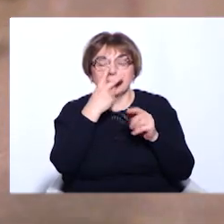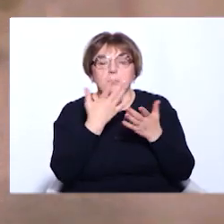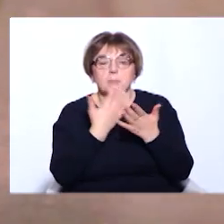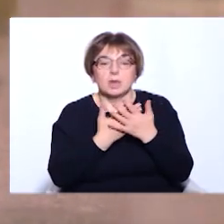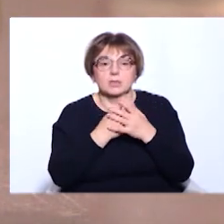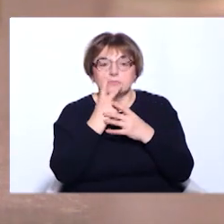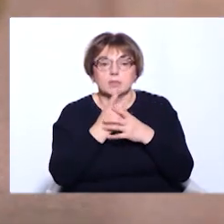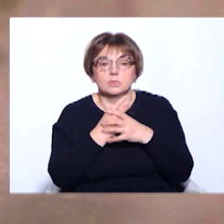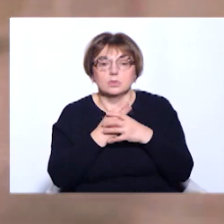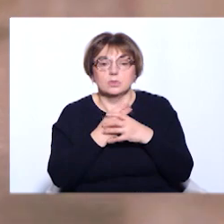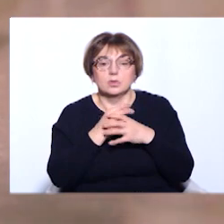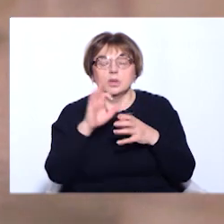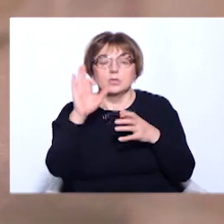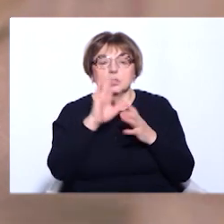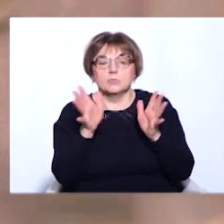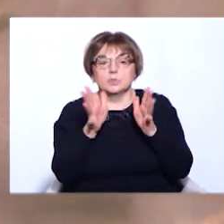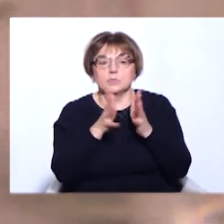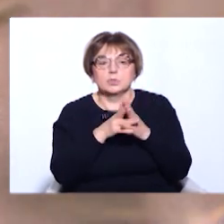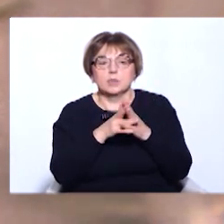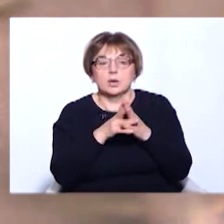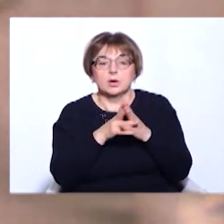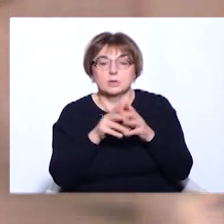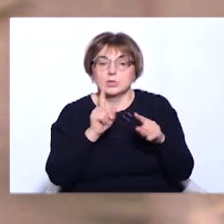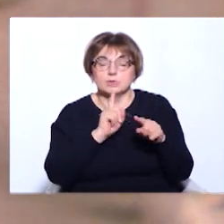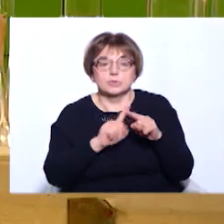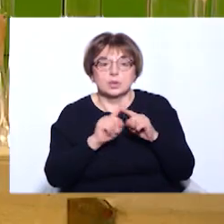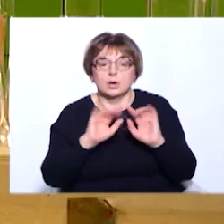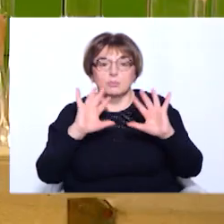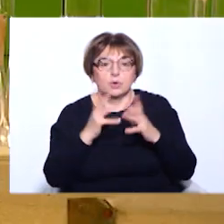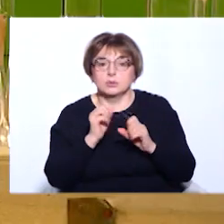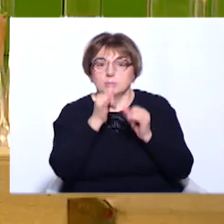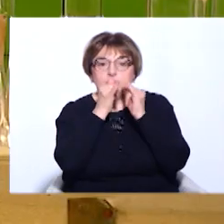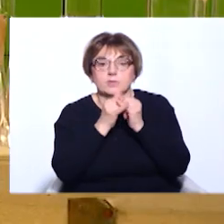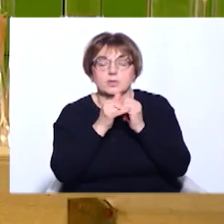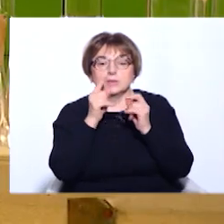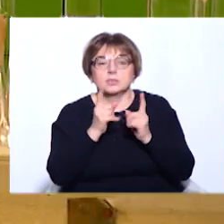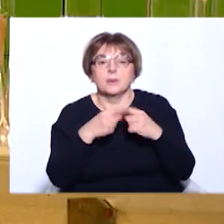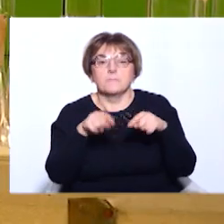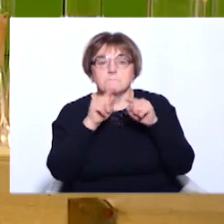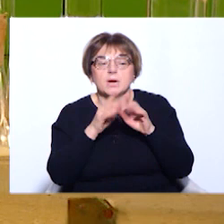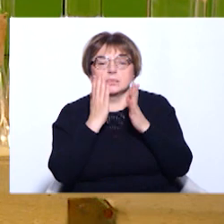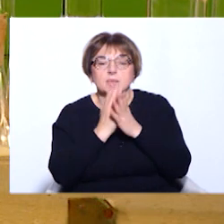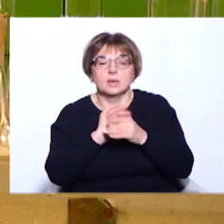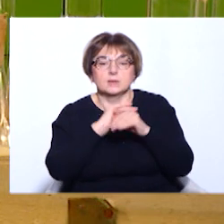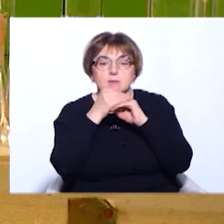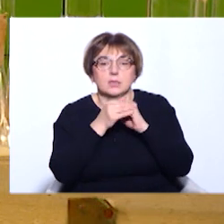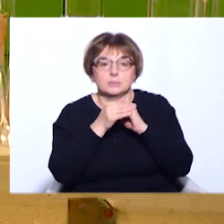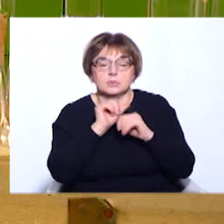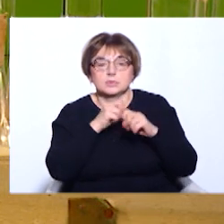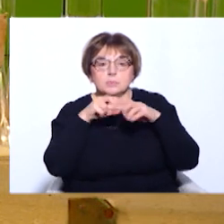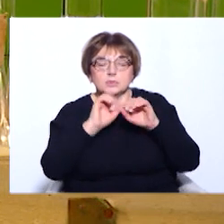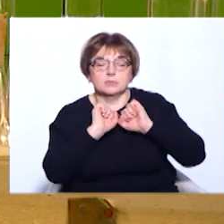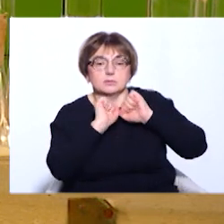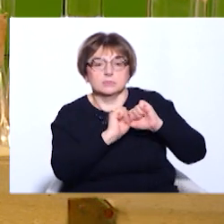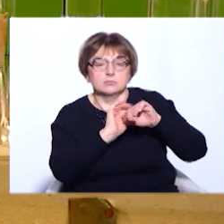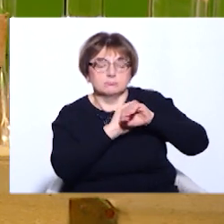მაგრამ ქიმიური რეაქცია მყისიერი არ გეგონათ, იმიტომ რომ ის მაინც დაფარულია, ჯავშანი აქვს